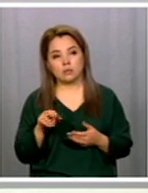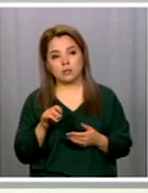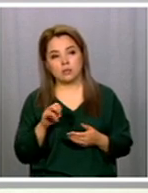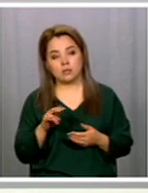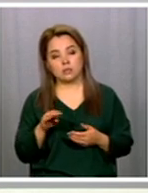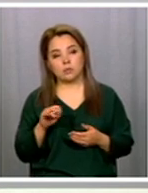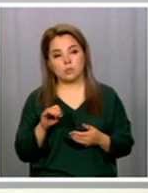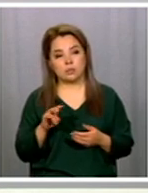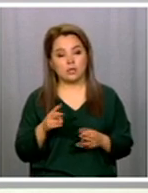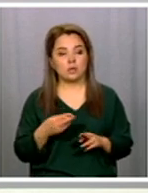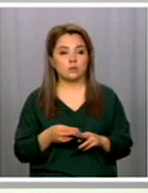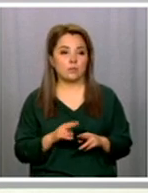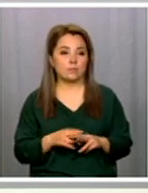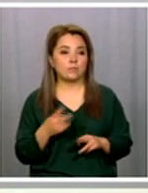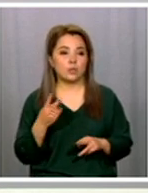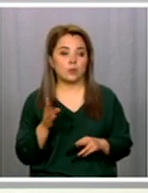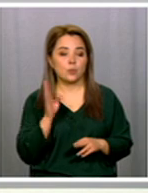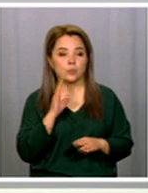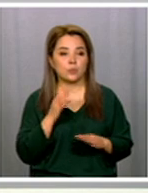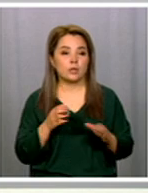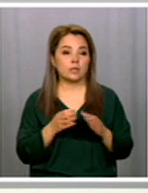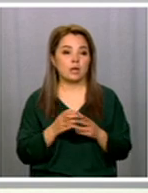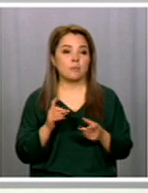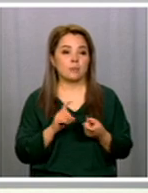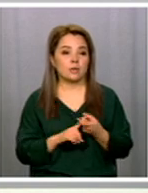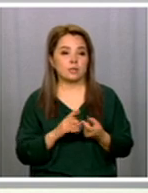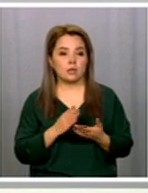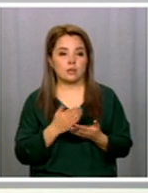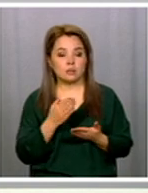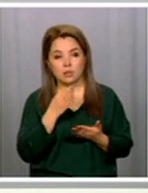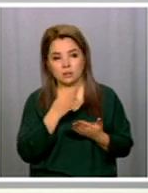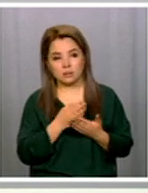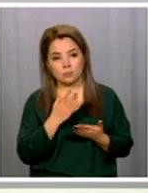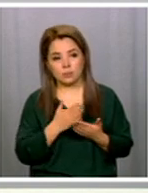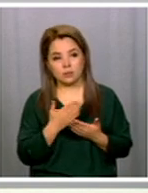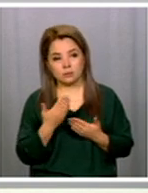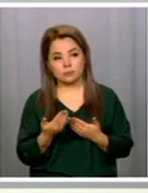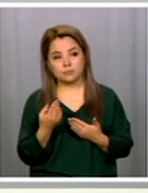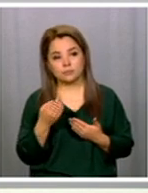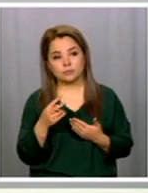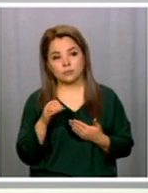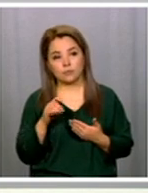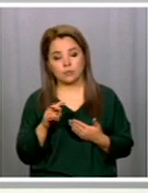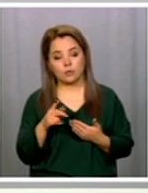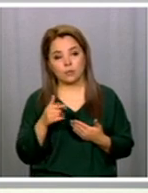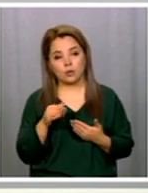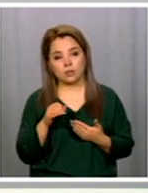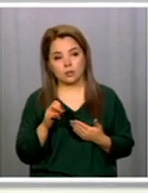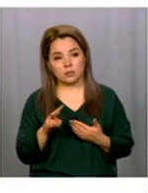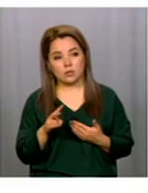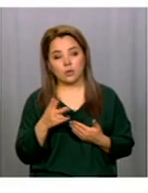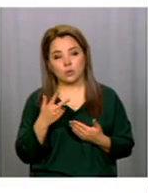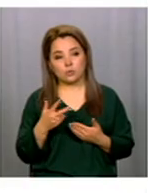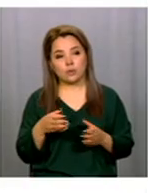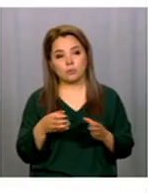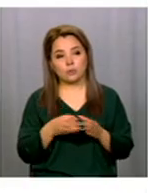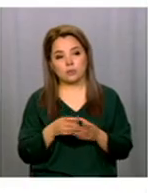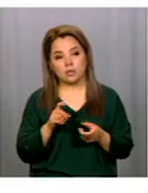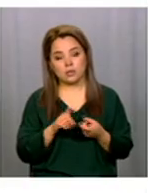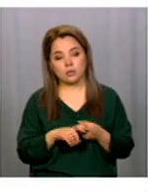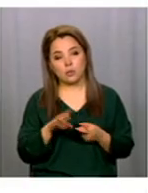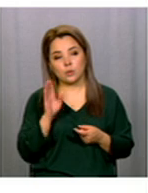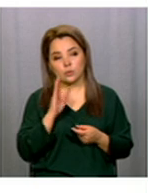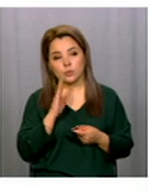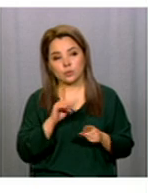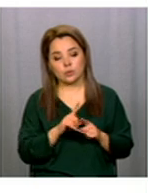тимин ол екі сутектік байланыс арқылы байланысқан, цитозин мен гуанин үш сутектік